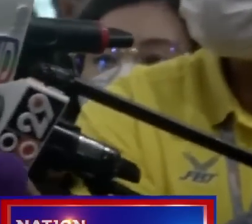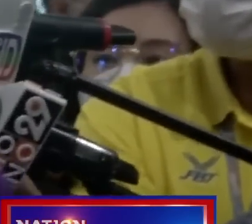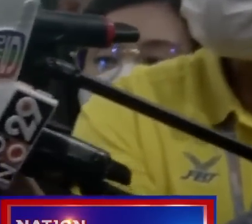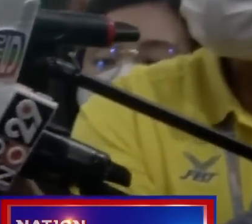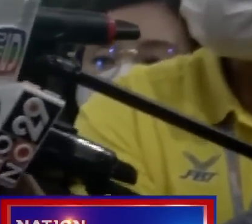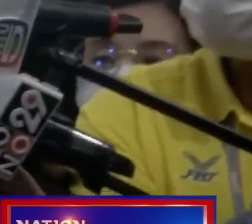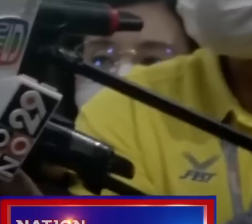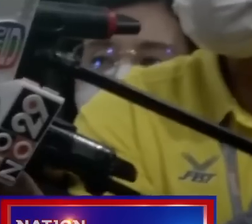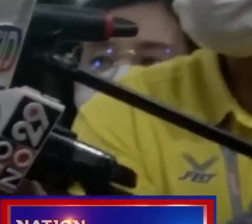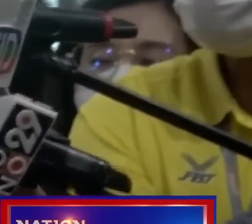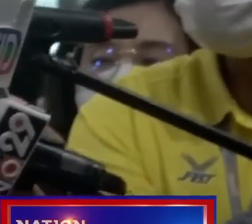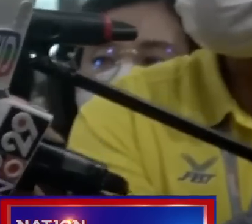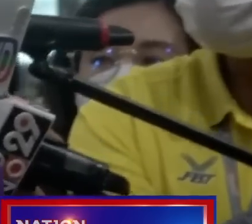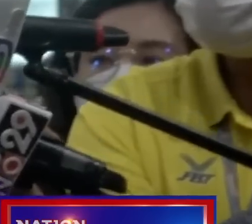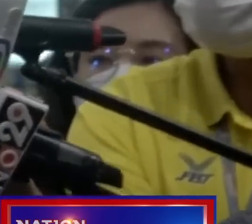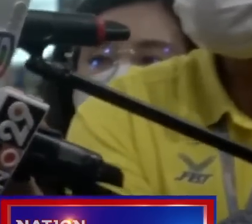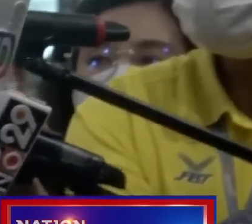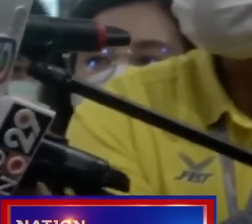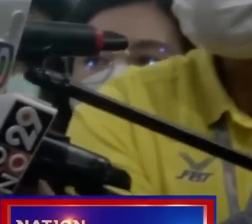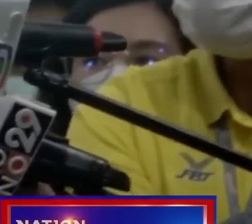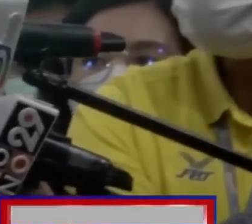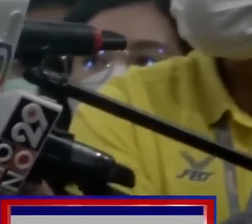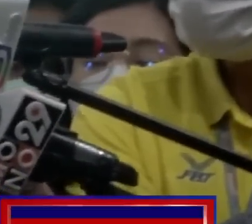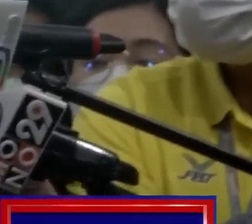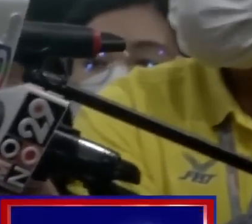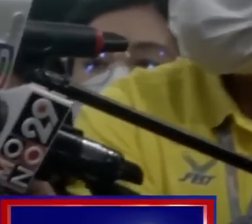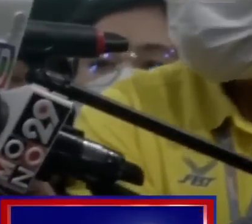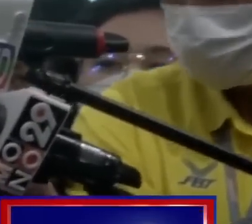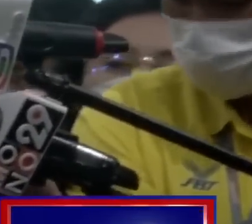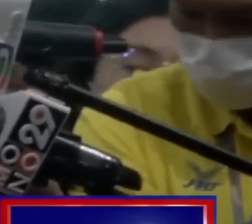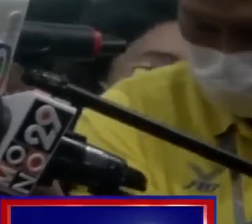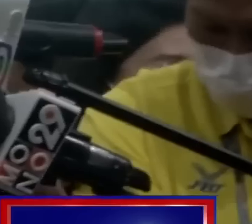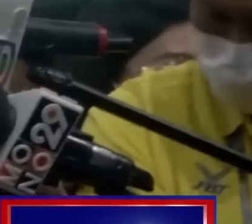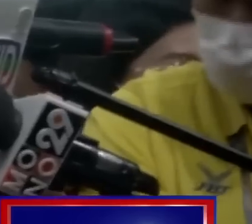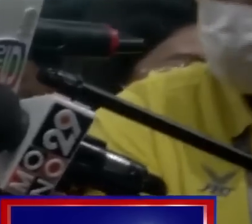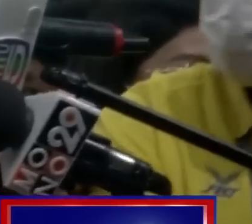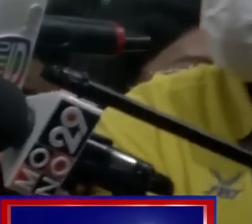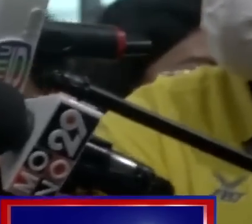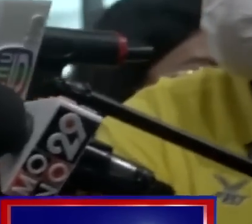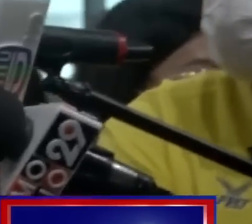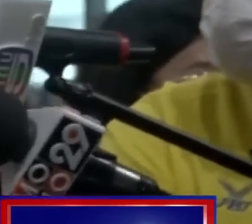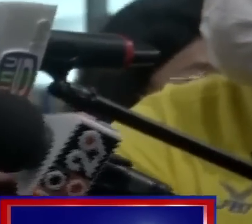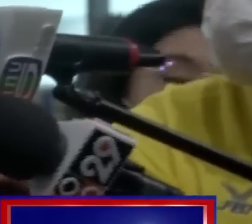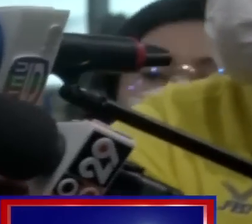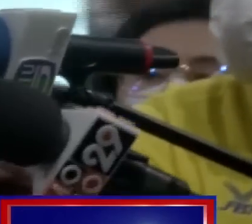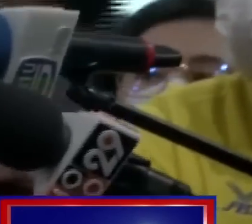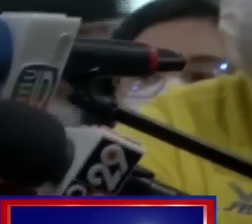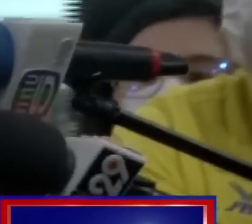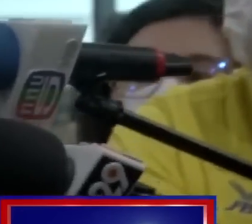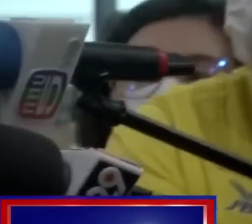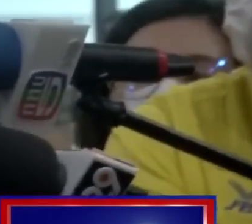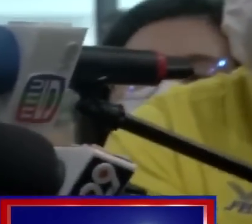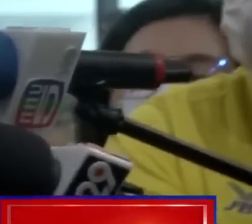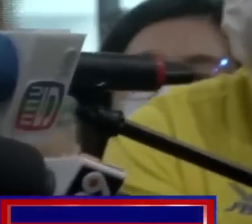ที่ดินของที่ทำการรวมไทยสร้างชาติเข้ากับสวทรงเอคิดว่าเรื่องนี้เป็นการกล่าวหาที่ไร้ข้อมูลม